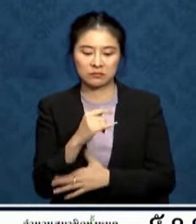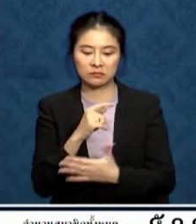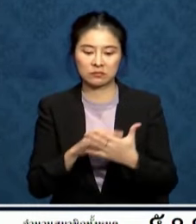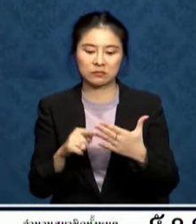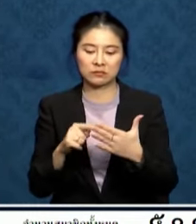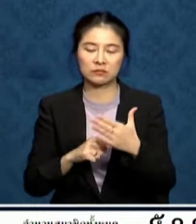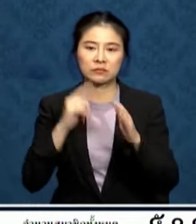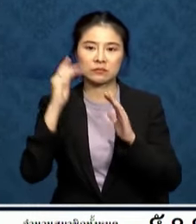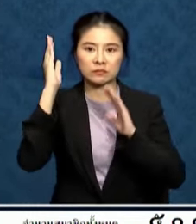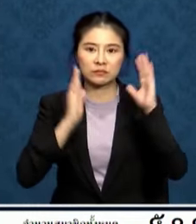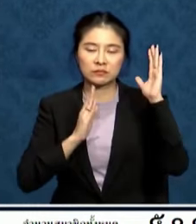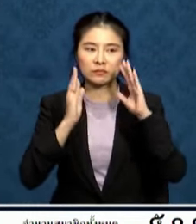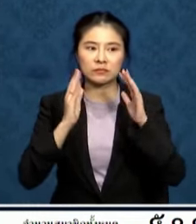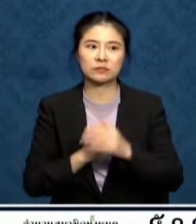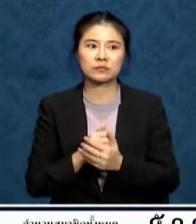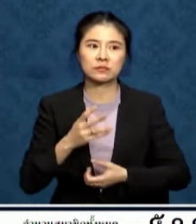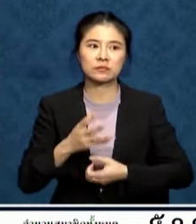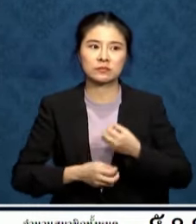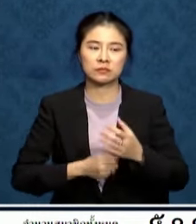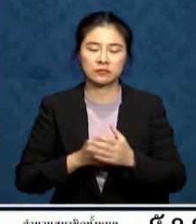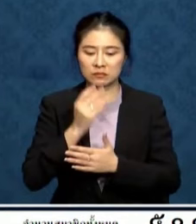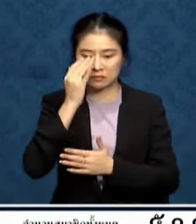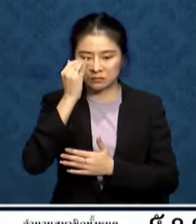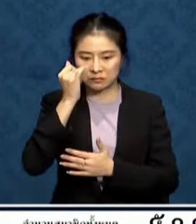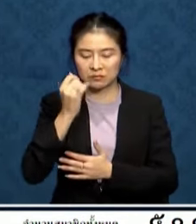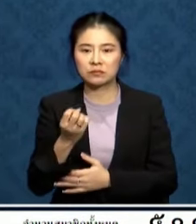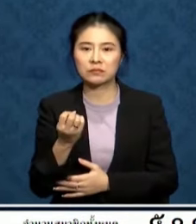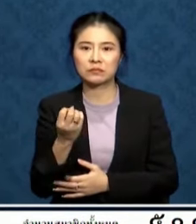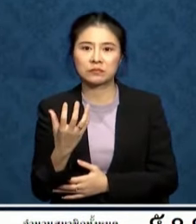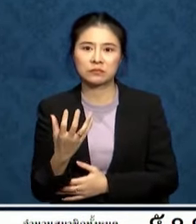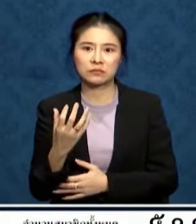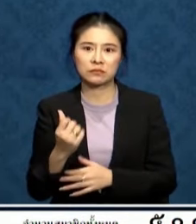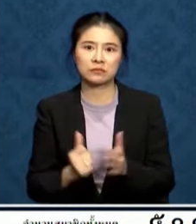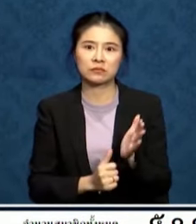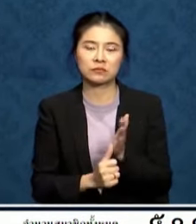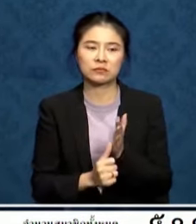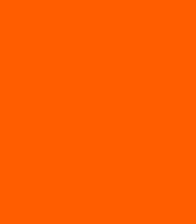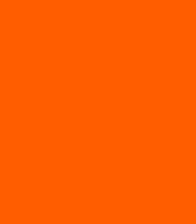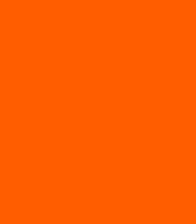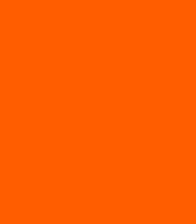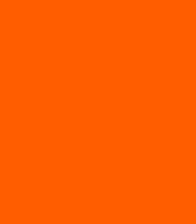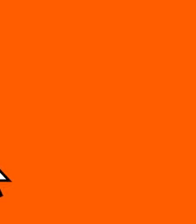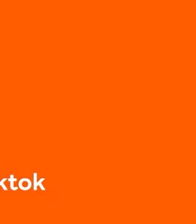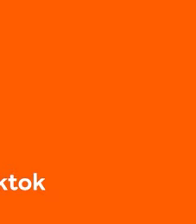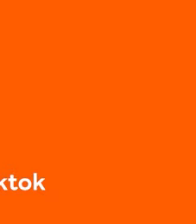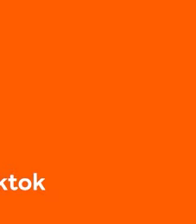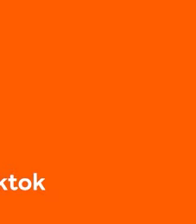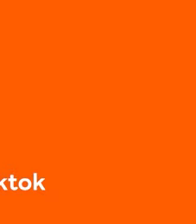นมากพอสมควรที่จะสร้างความชอบธรรมให้กับการแก้ไขรัฐธรรมนูญครับขอบพระคุณครับ